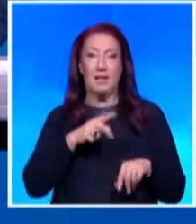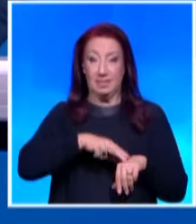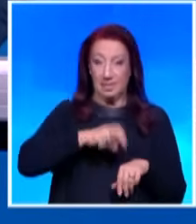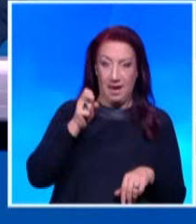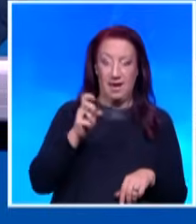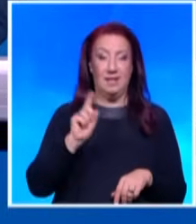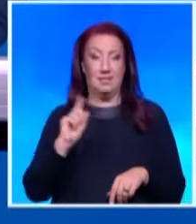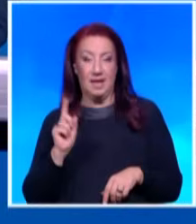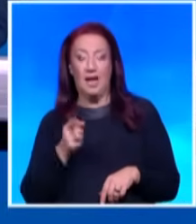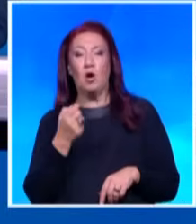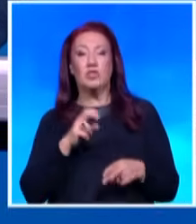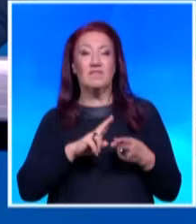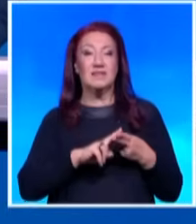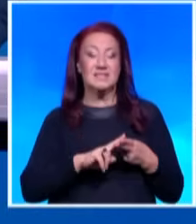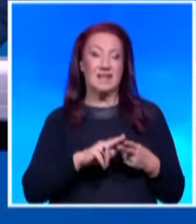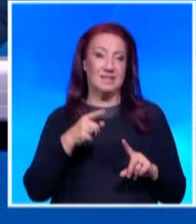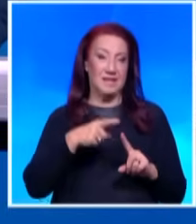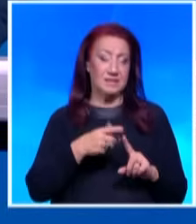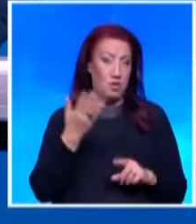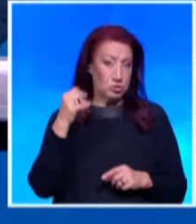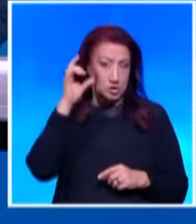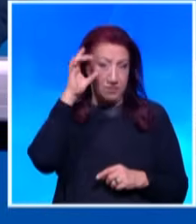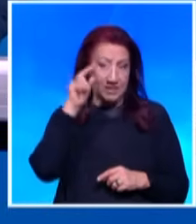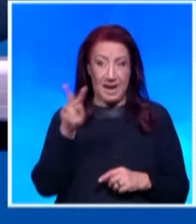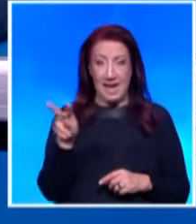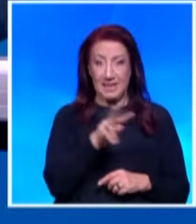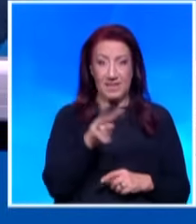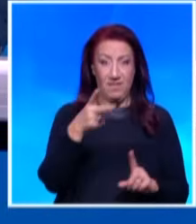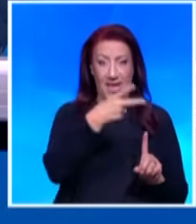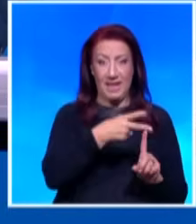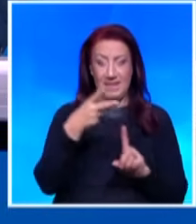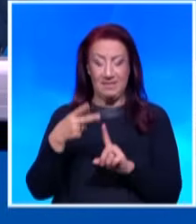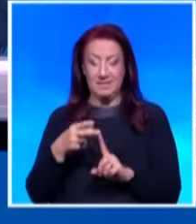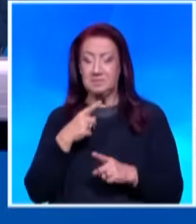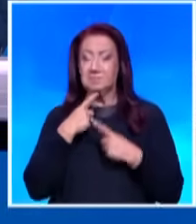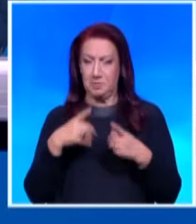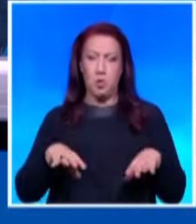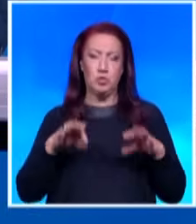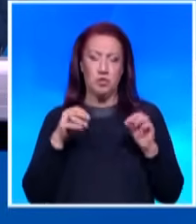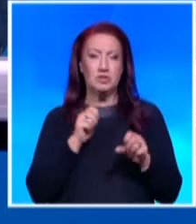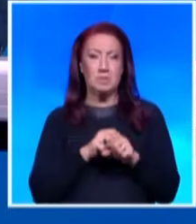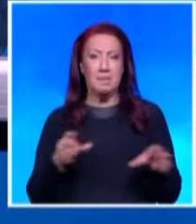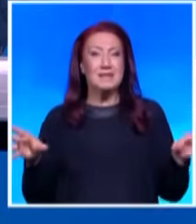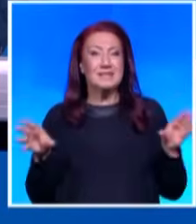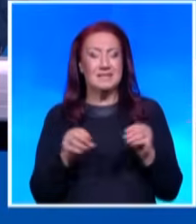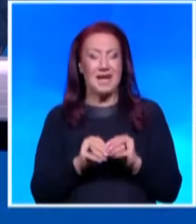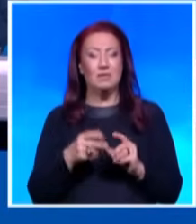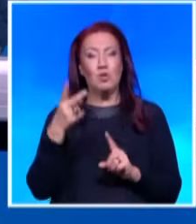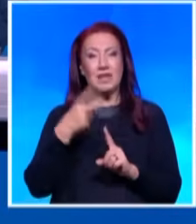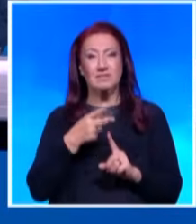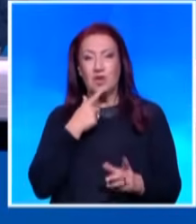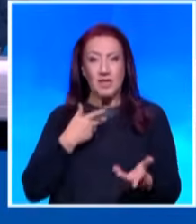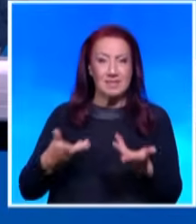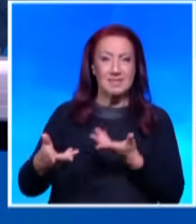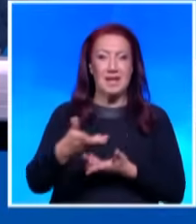в неделя двете национални телевизии изразиха готовност да реализират първия по рода си съвместен телевизионен дебат за местни избори, но този